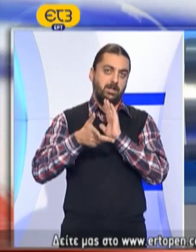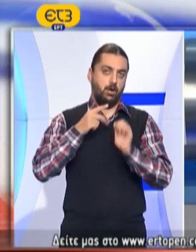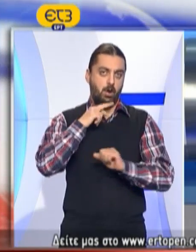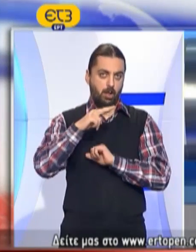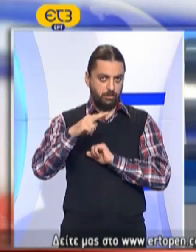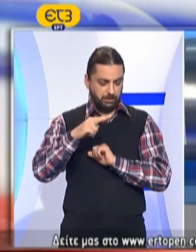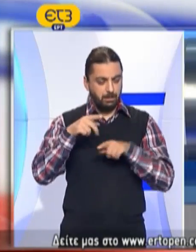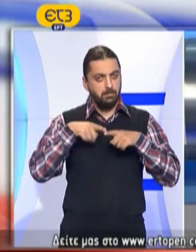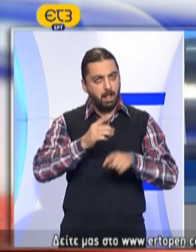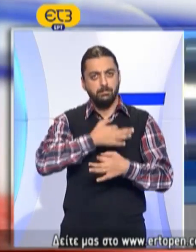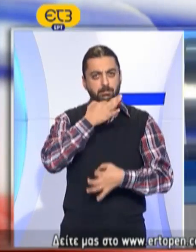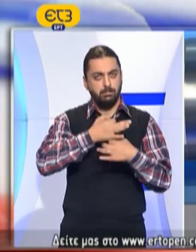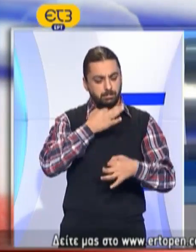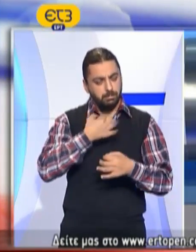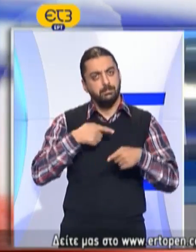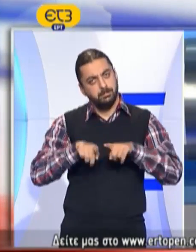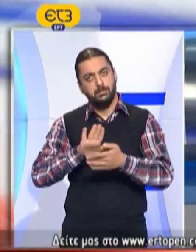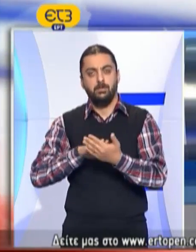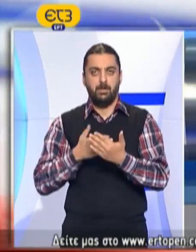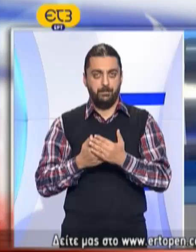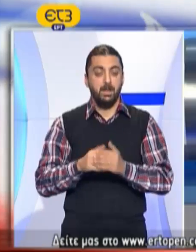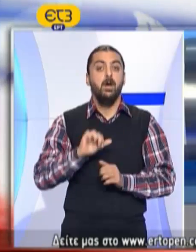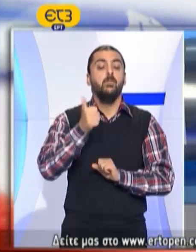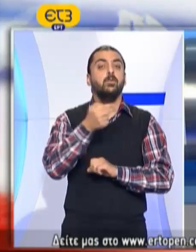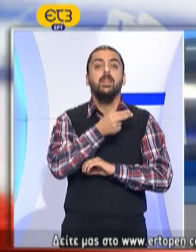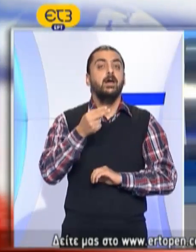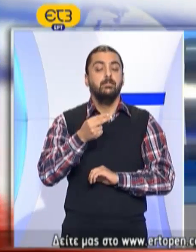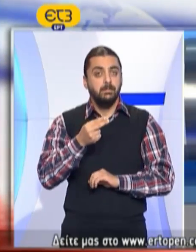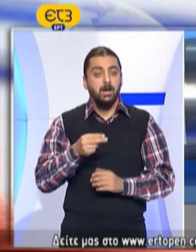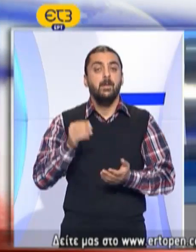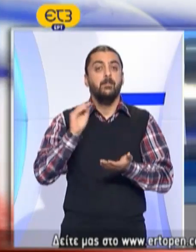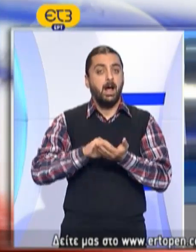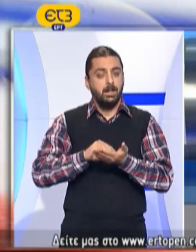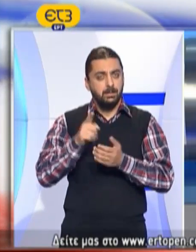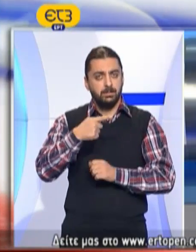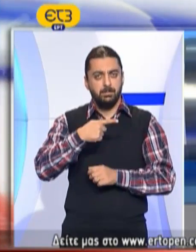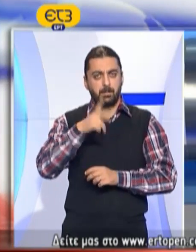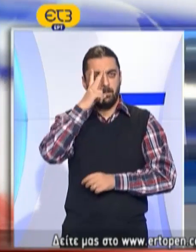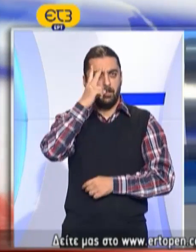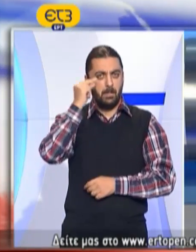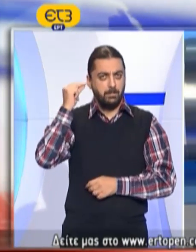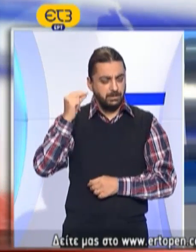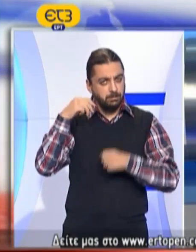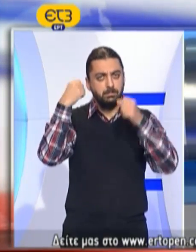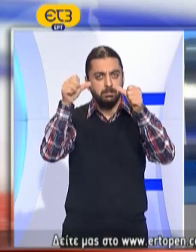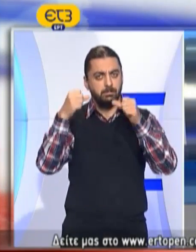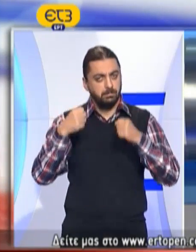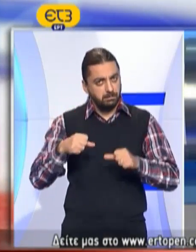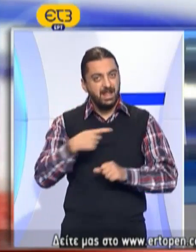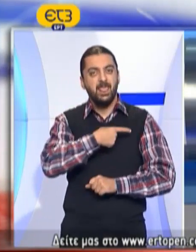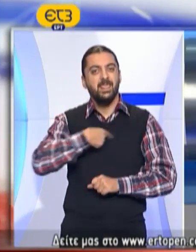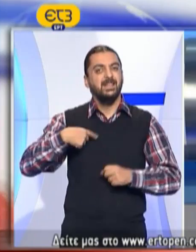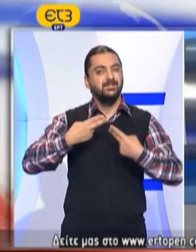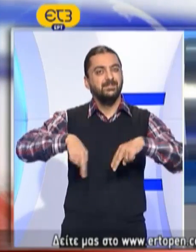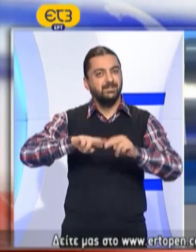νοηματική παράλληλα με την εξέλιξη του δελτίου. Πρώτη μας είδηση λοιπόν, η νέα πενθήμερη απεργία που έχουν κηρύξει οι διοικητικοί των πανεπιστημιακών